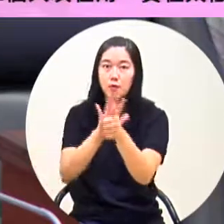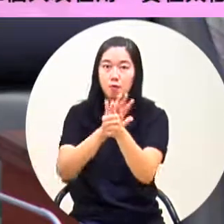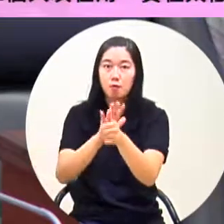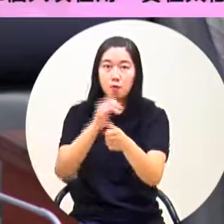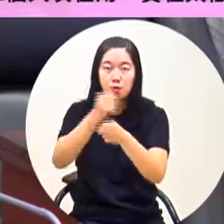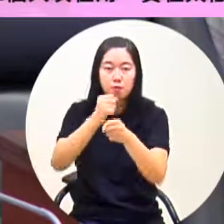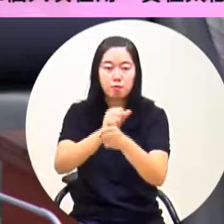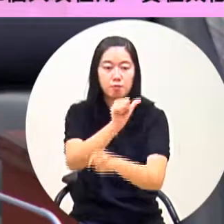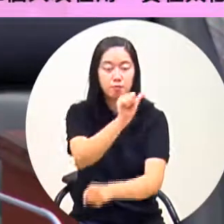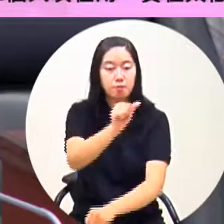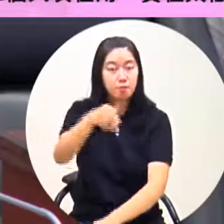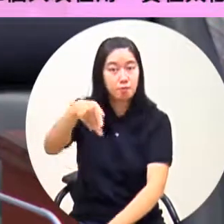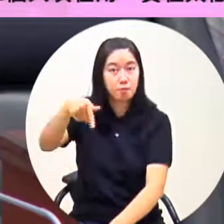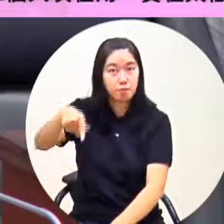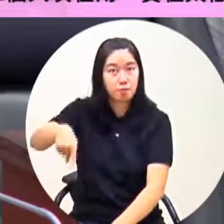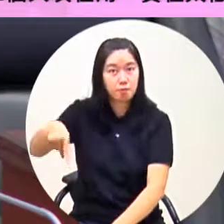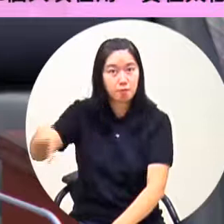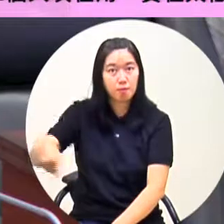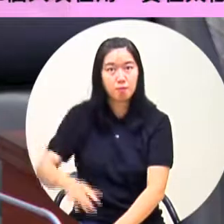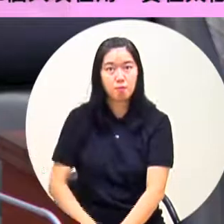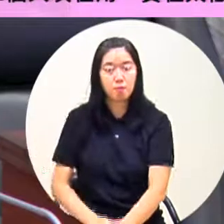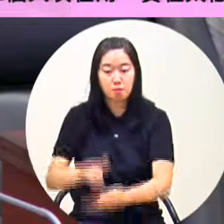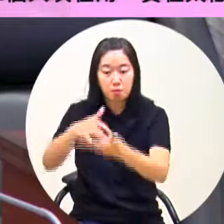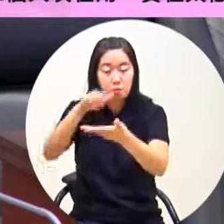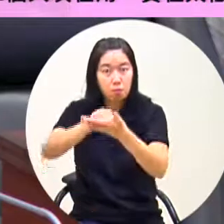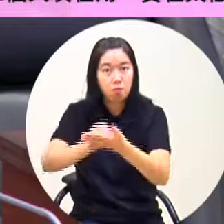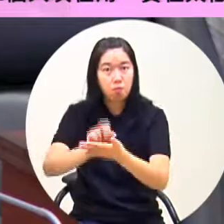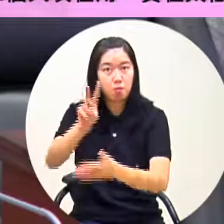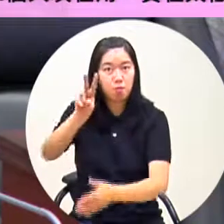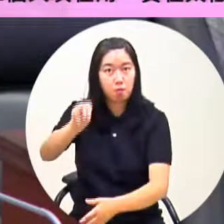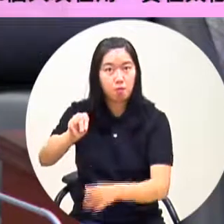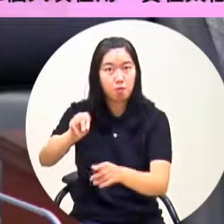的统计有